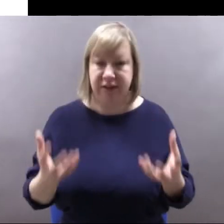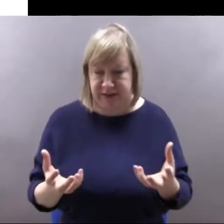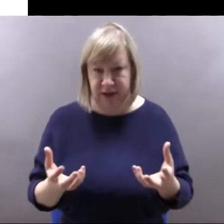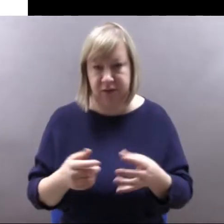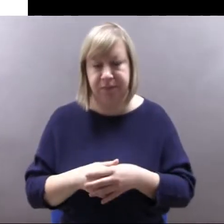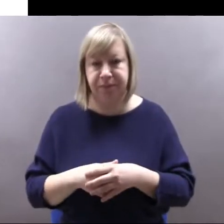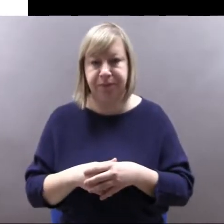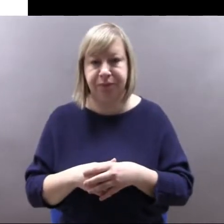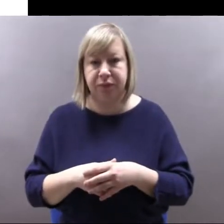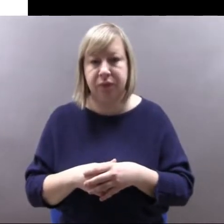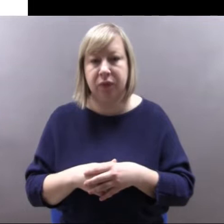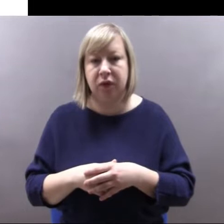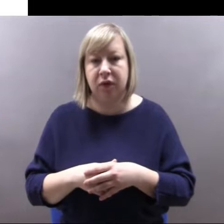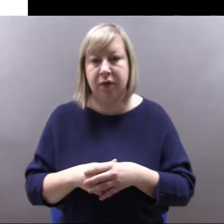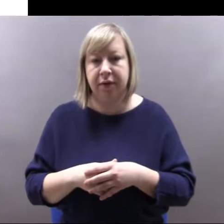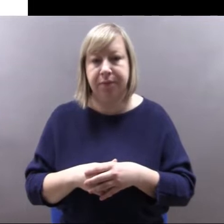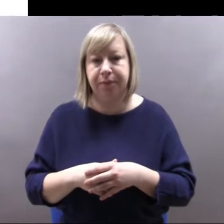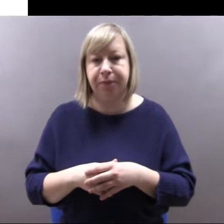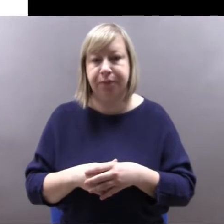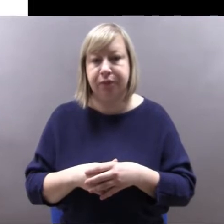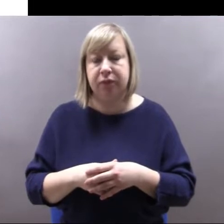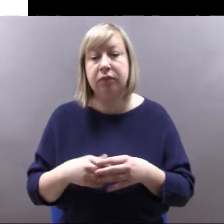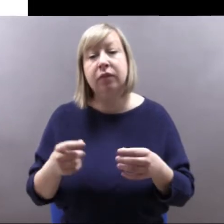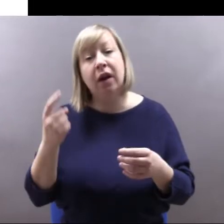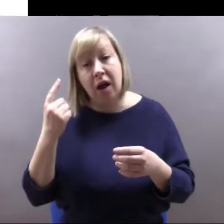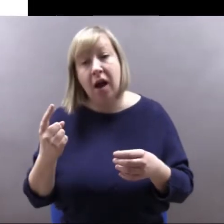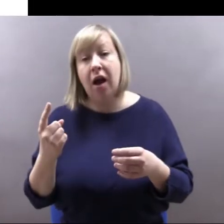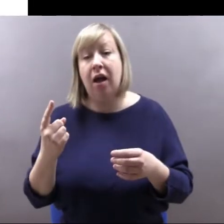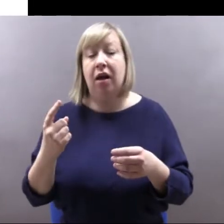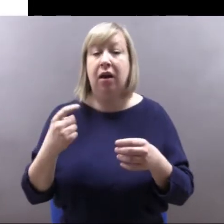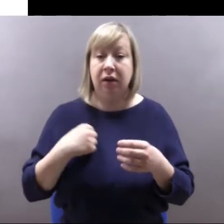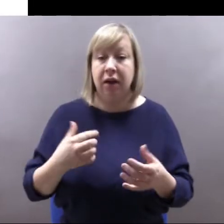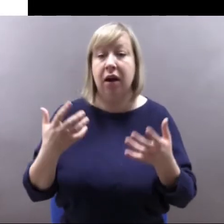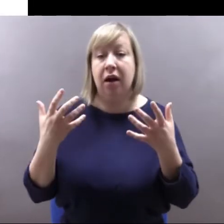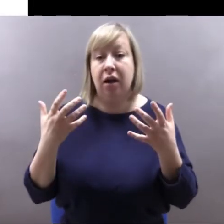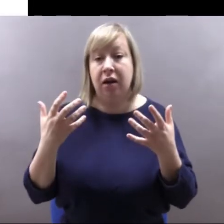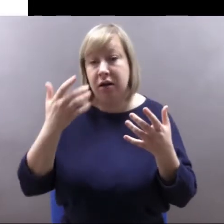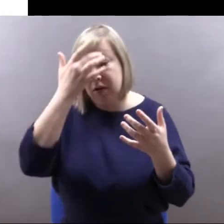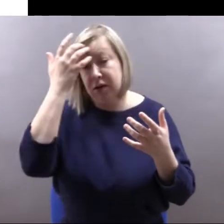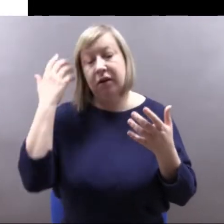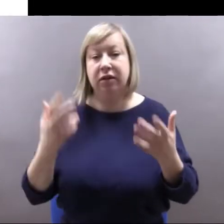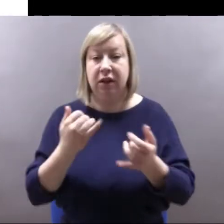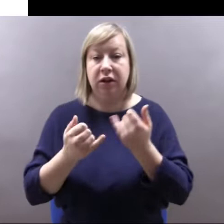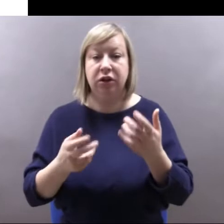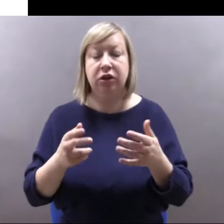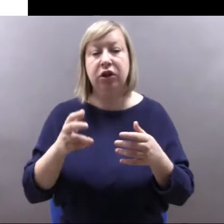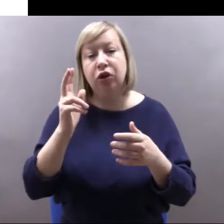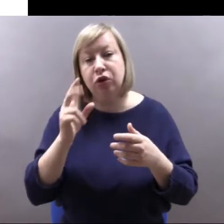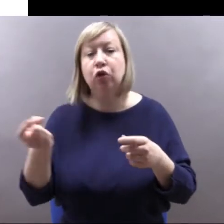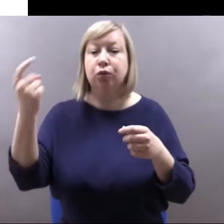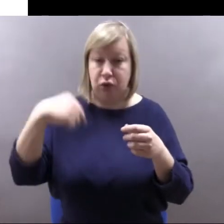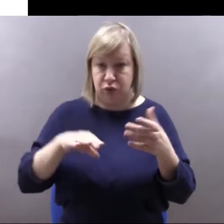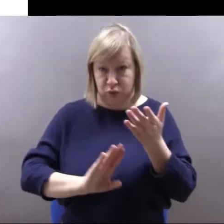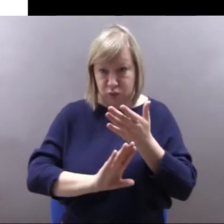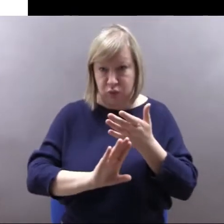zakresie, dostała informacje, a decyzję o tym, którędy pójdzie, jak pójdzie, gdzie może się